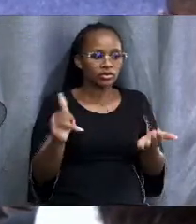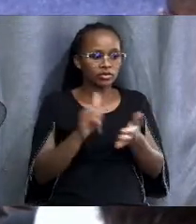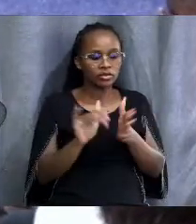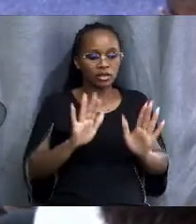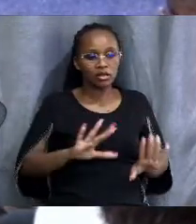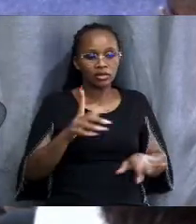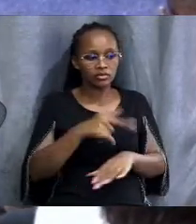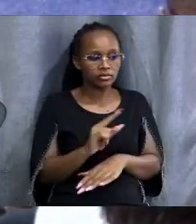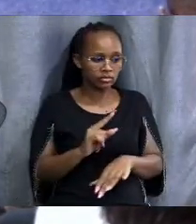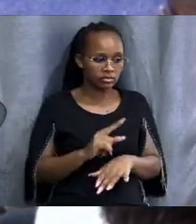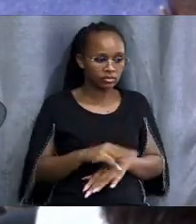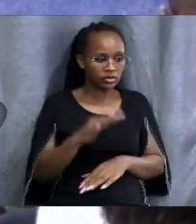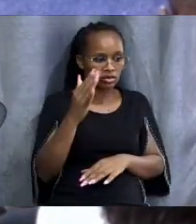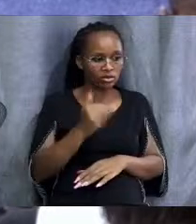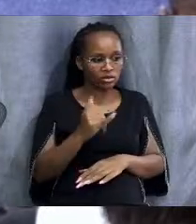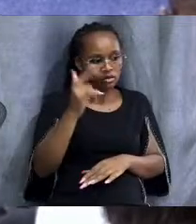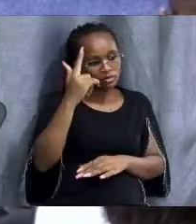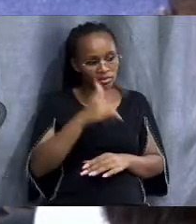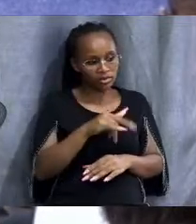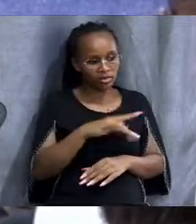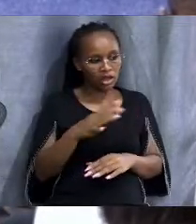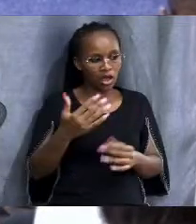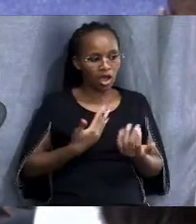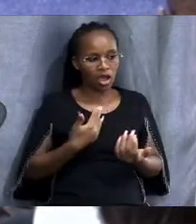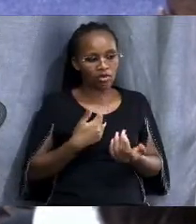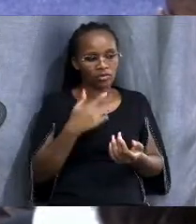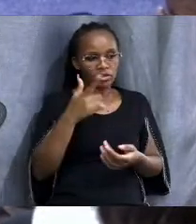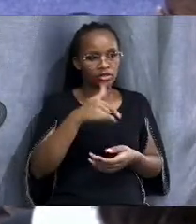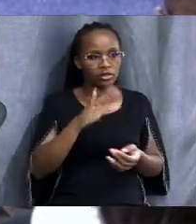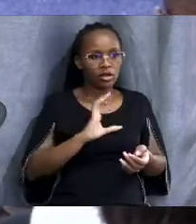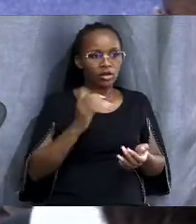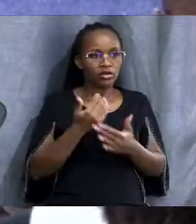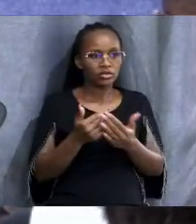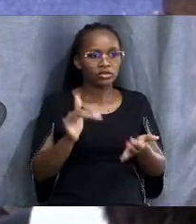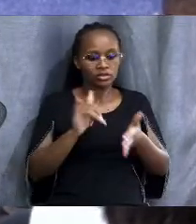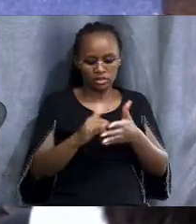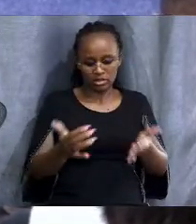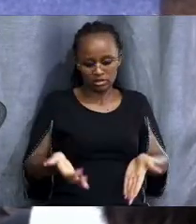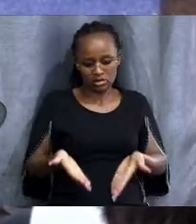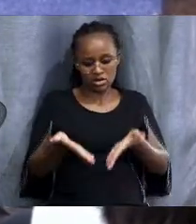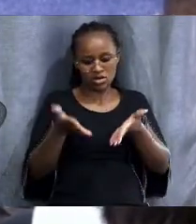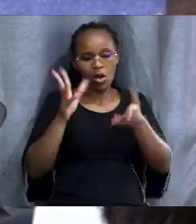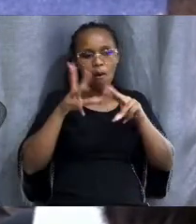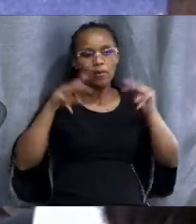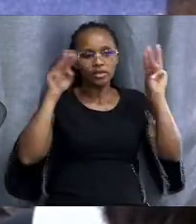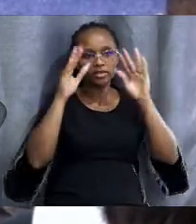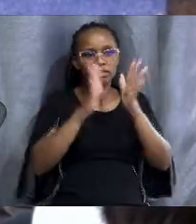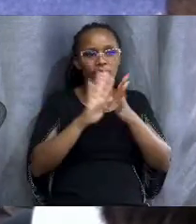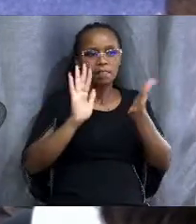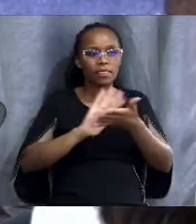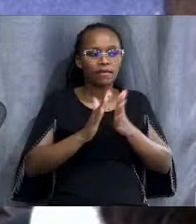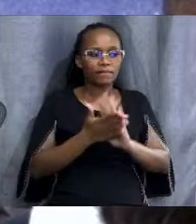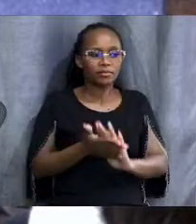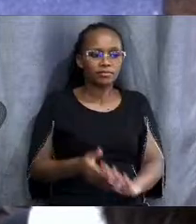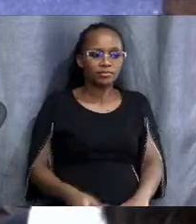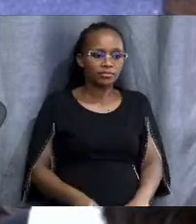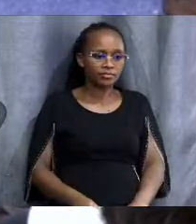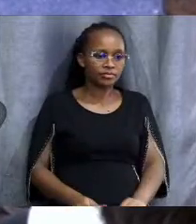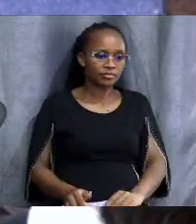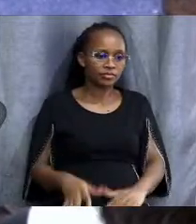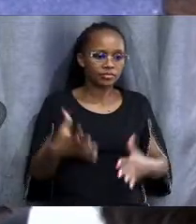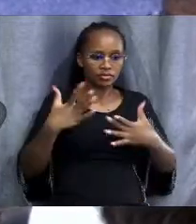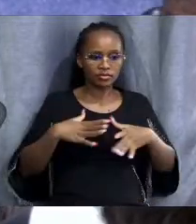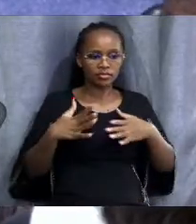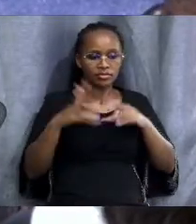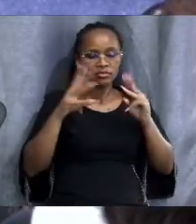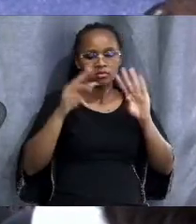Tutiga. Netodu Meshiria Maitone Matueraga Atishia Nashi Nishi Giakura. Nainenehe Tueke